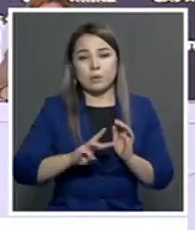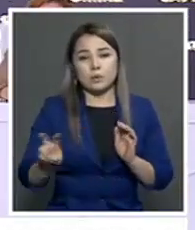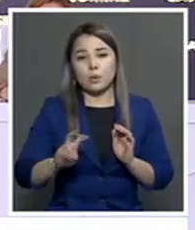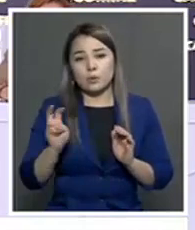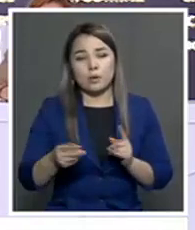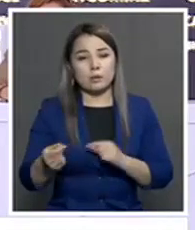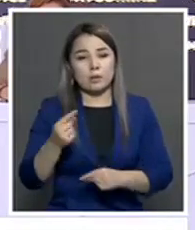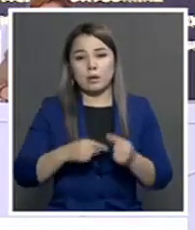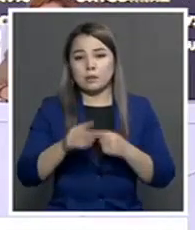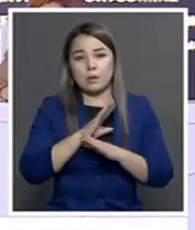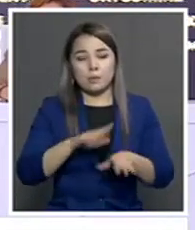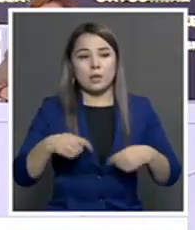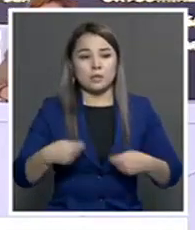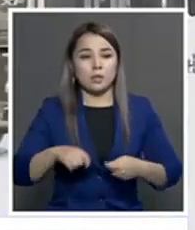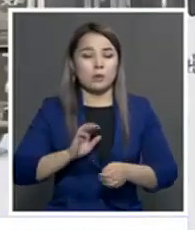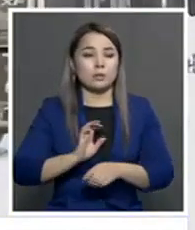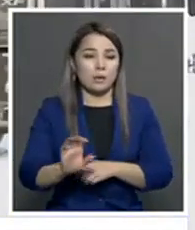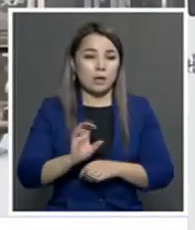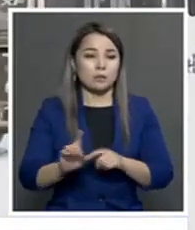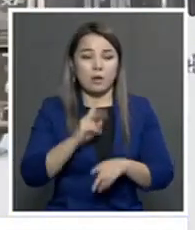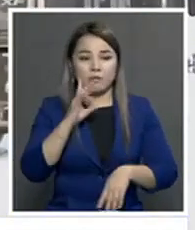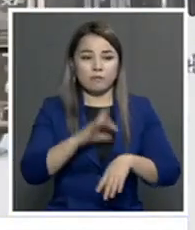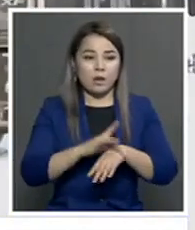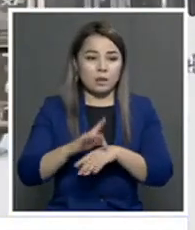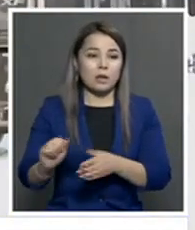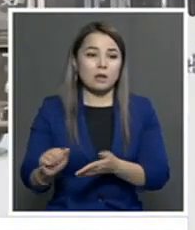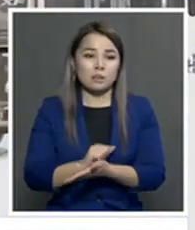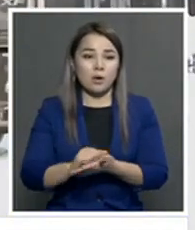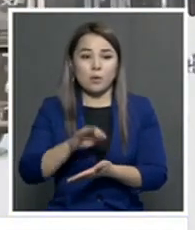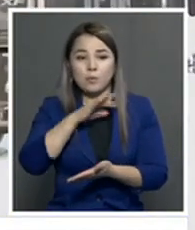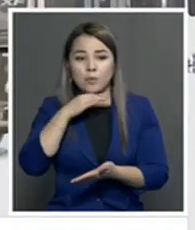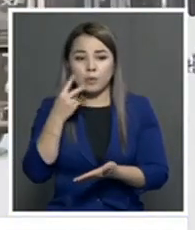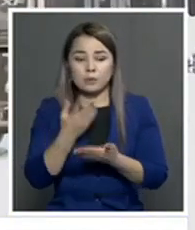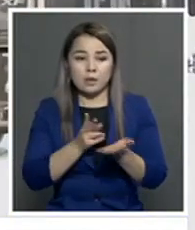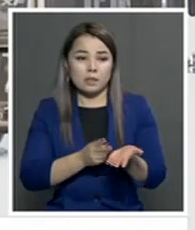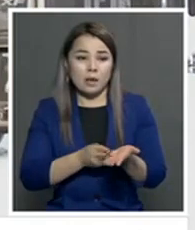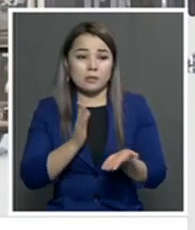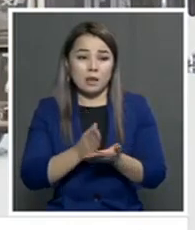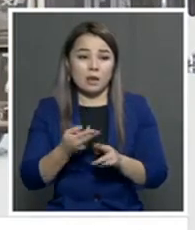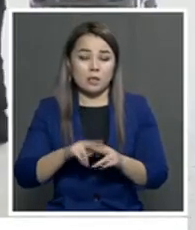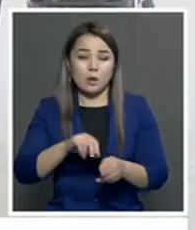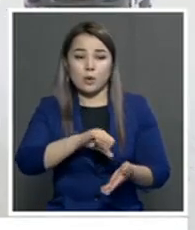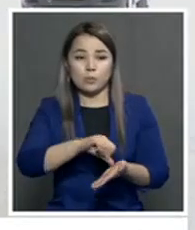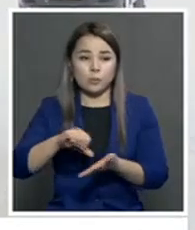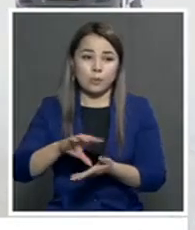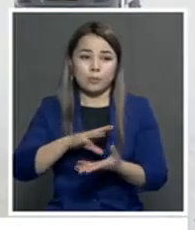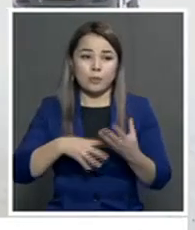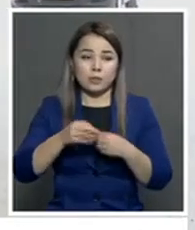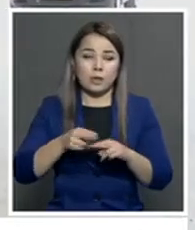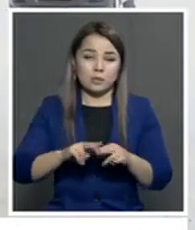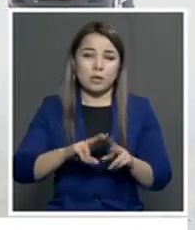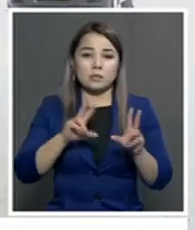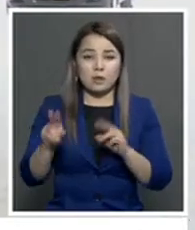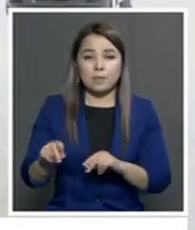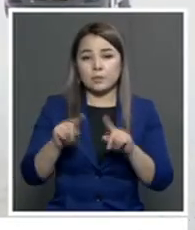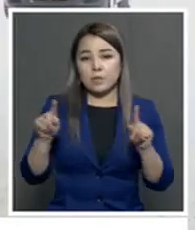елге қайтпаған. Сауда саттықты тежейтін факторлардың қатарында қағазбастылық көп. Мәселен, ұйымға мүше елдер аймақтық сертификаттар мен банк